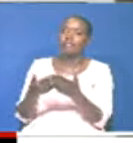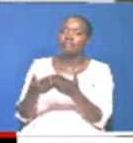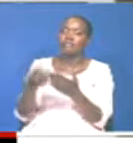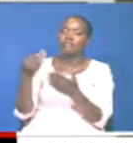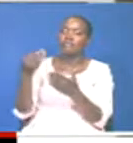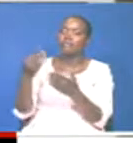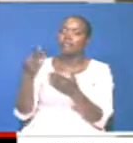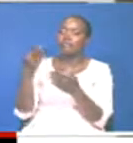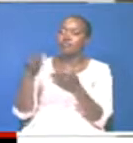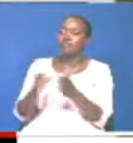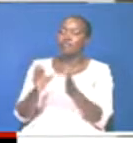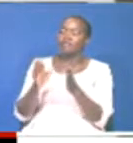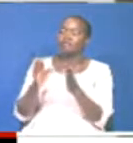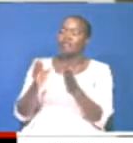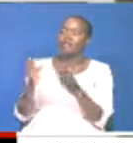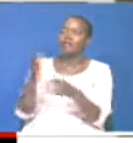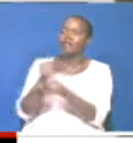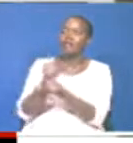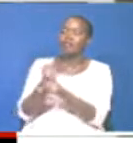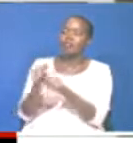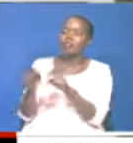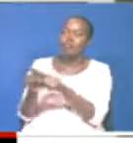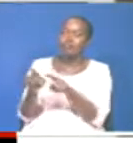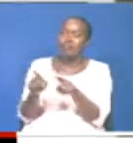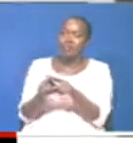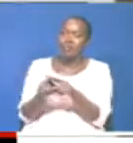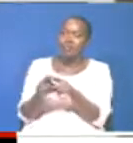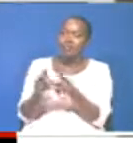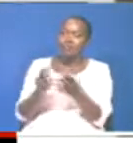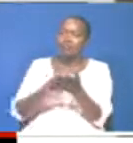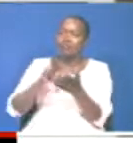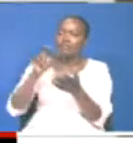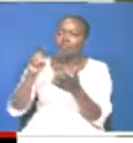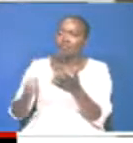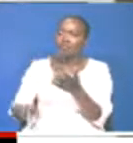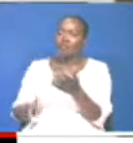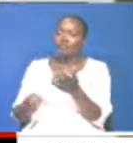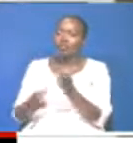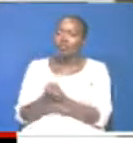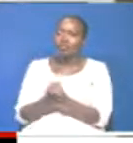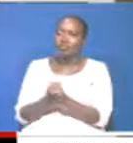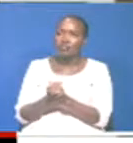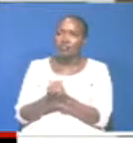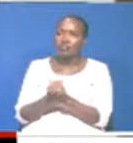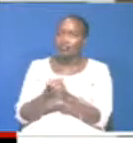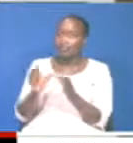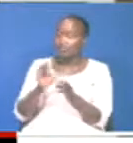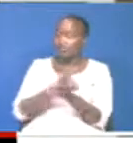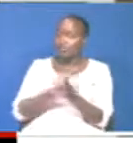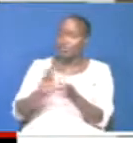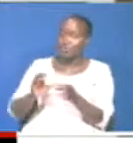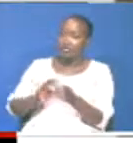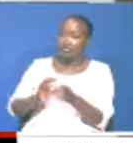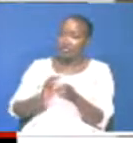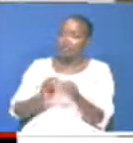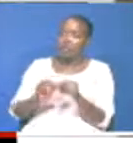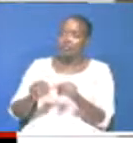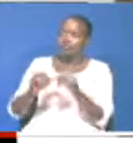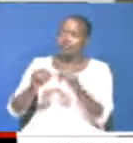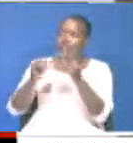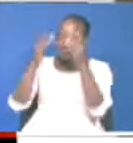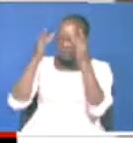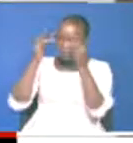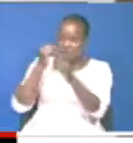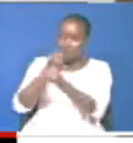Alliance Ekuru au KOTS pia ilitupiliwa mbali jana usiku. Jopo hilo ilidumisha uamuzi wa kumzuia